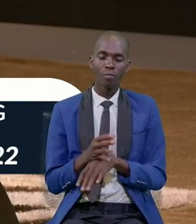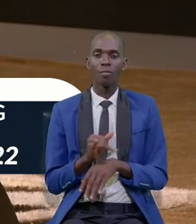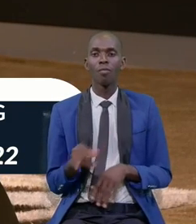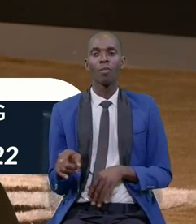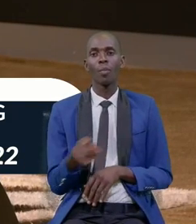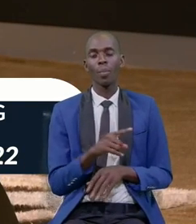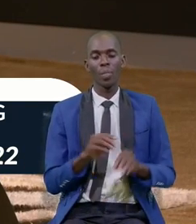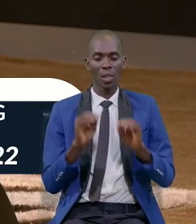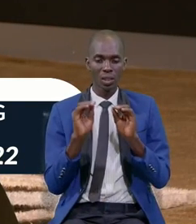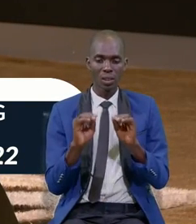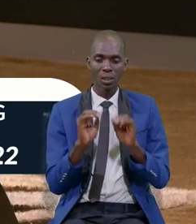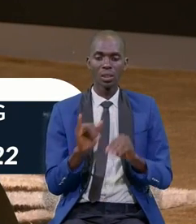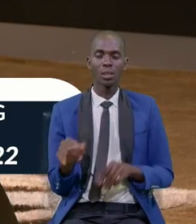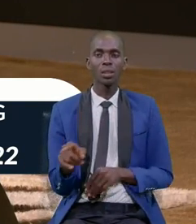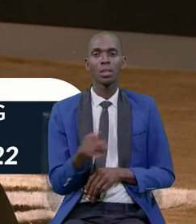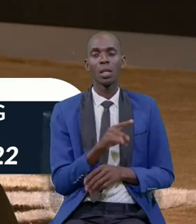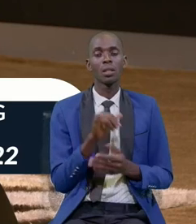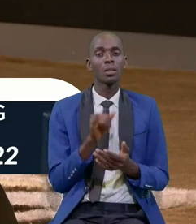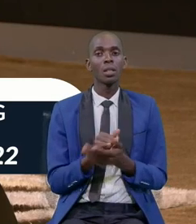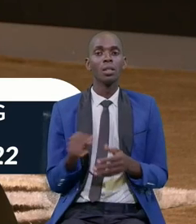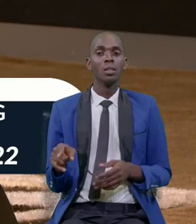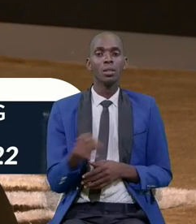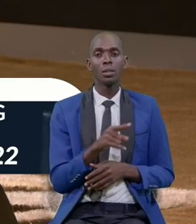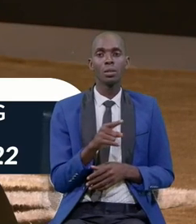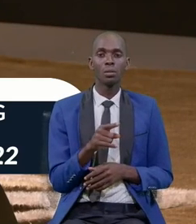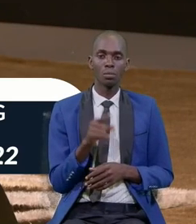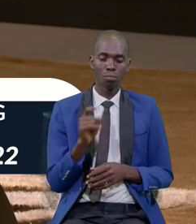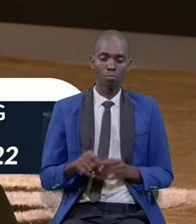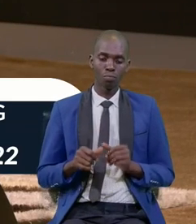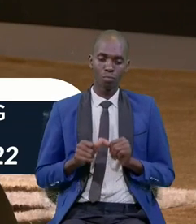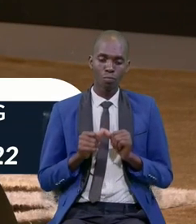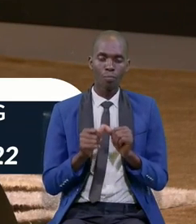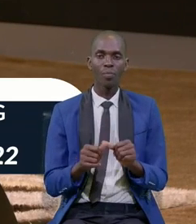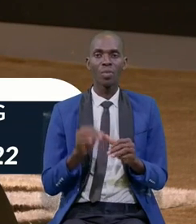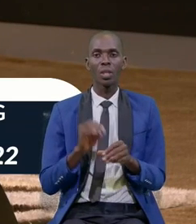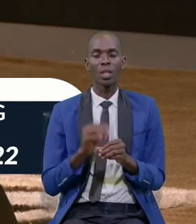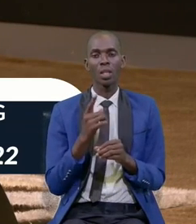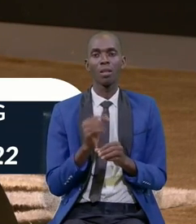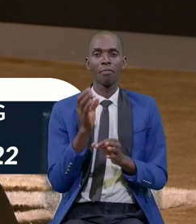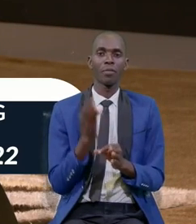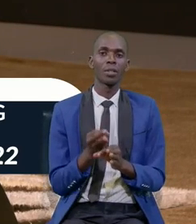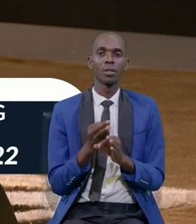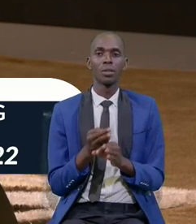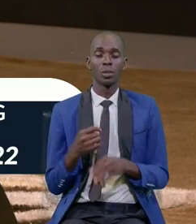les intruisant, les enseignant à persévérer dans la foi.